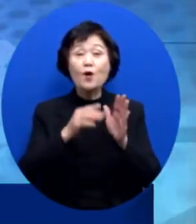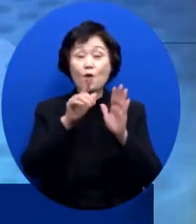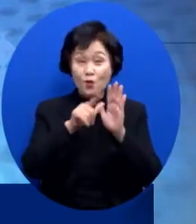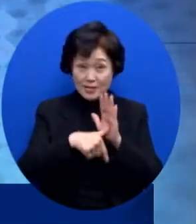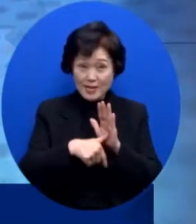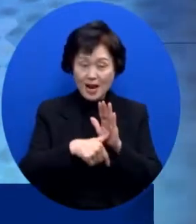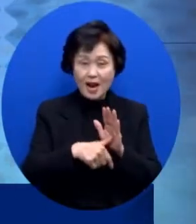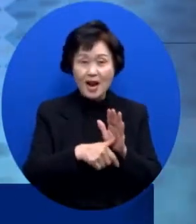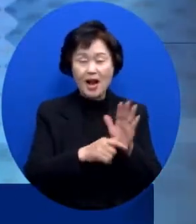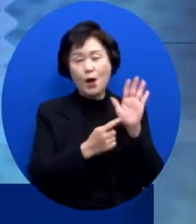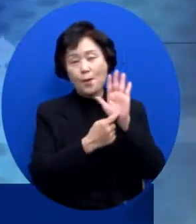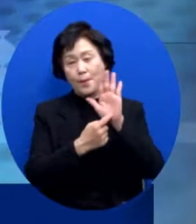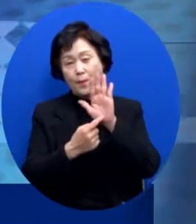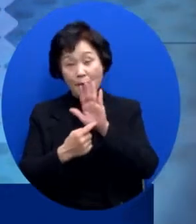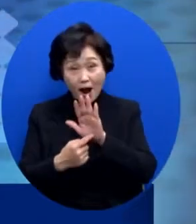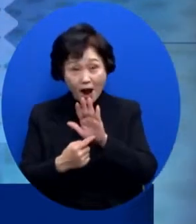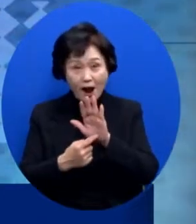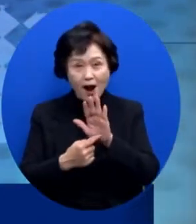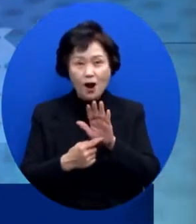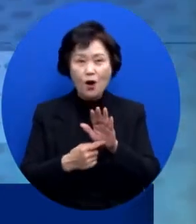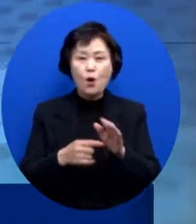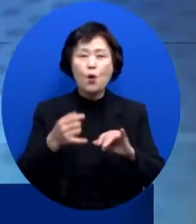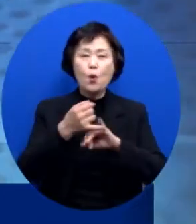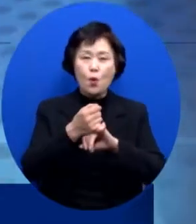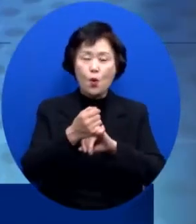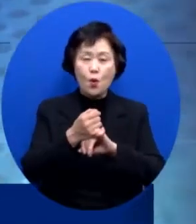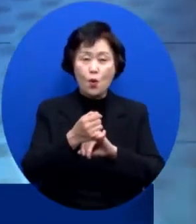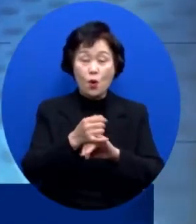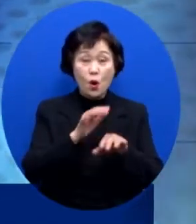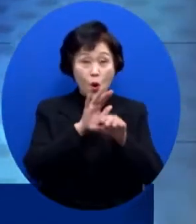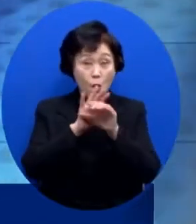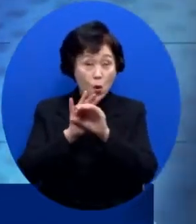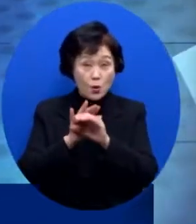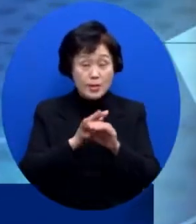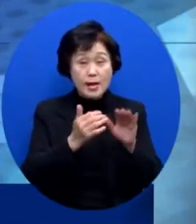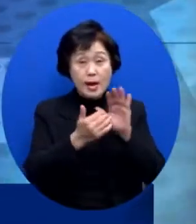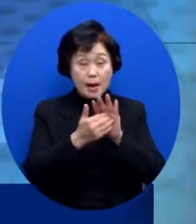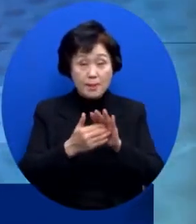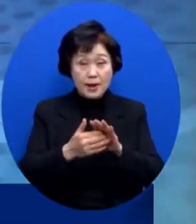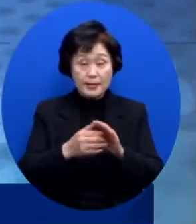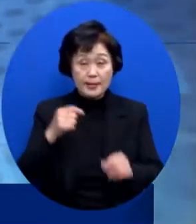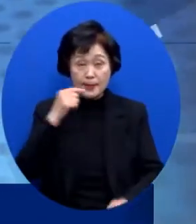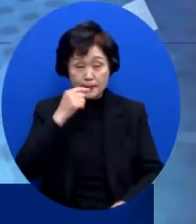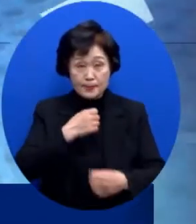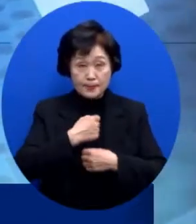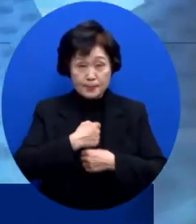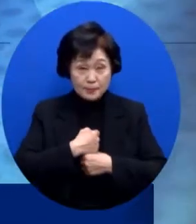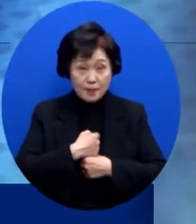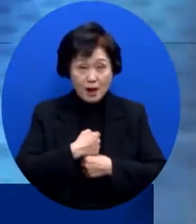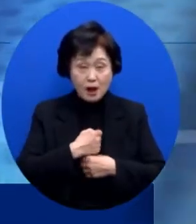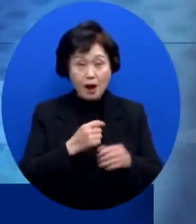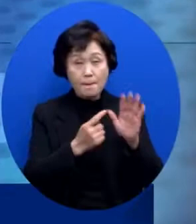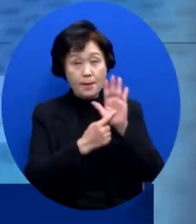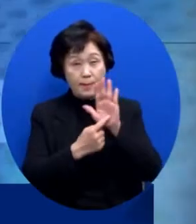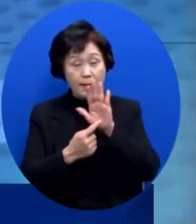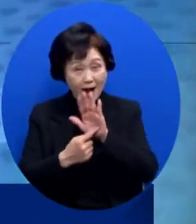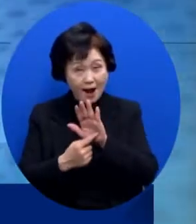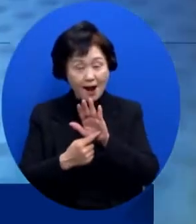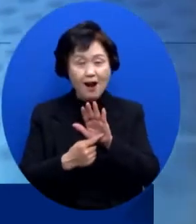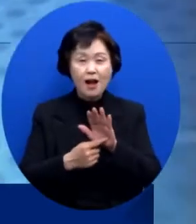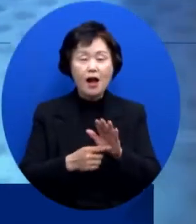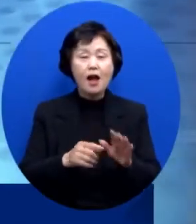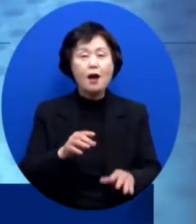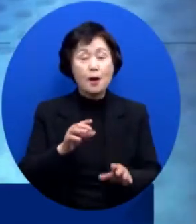전할 때마다 그 얘기를 꼭 해서 이렇게 자율방역을 마스크를 써야 되고 철저히 해야 된다. 그런 것을